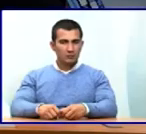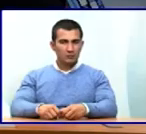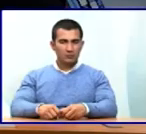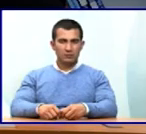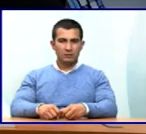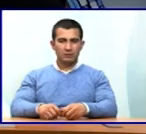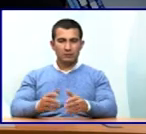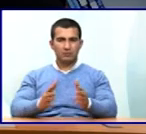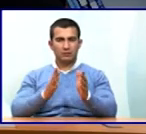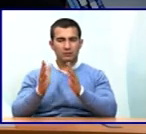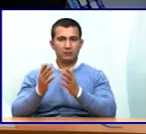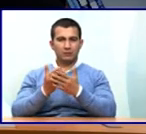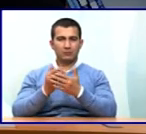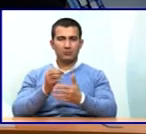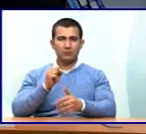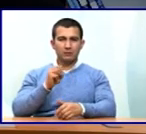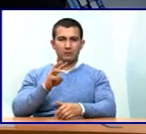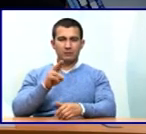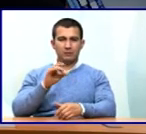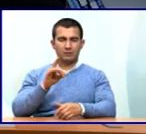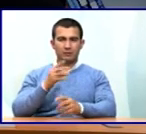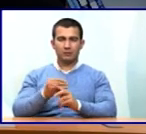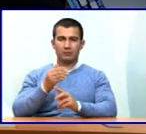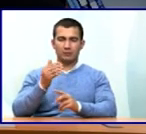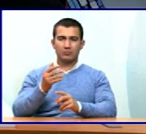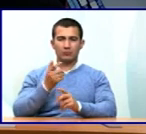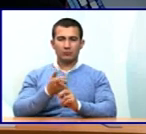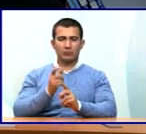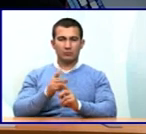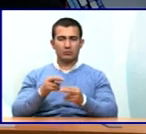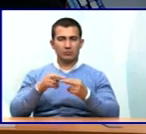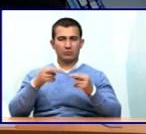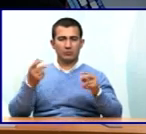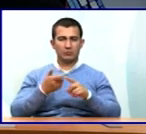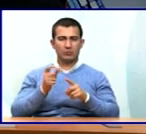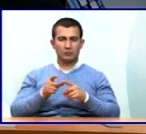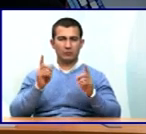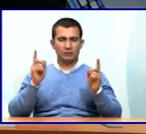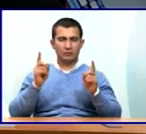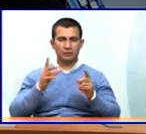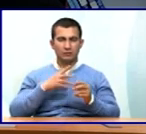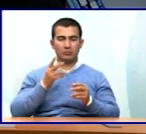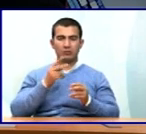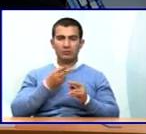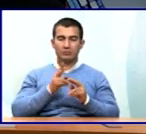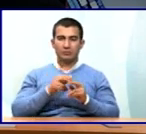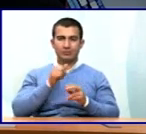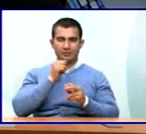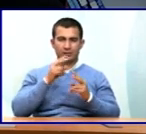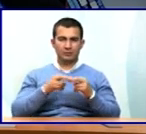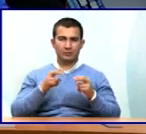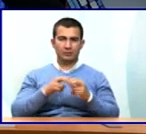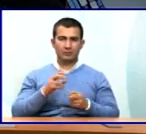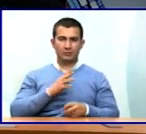Bundan tashqari amper ikkita parallel uzun o'tkazgich bo'yicha tajriba o'tkazgan. Demak,